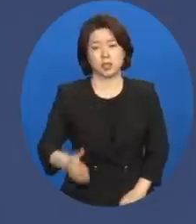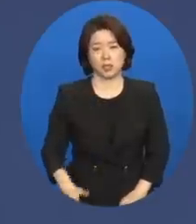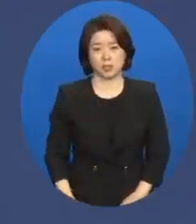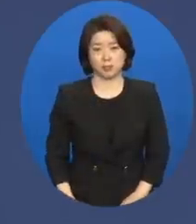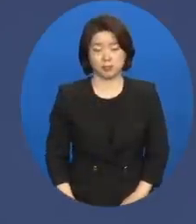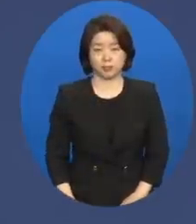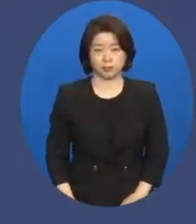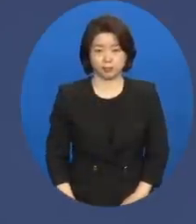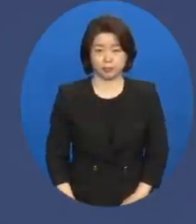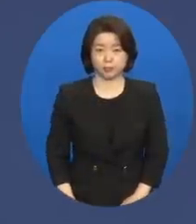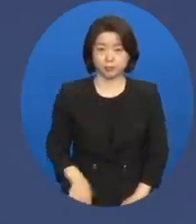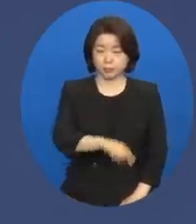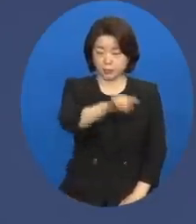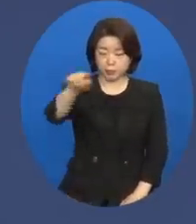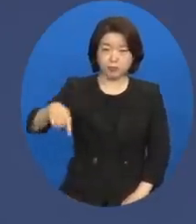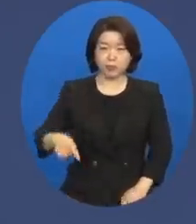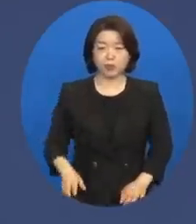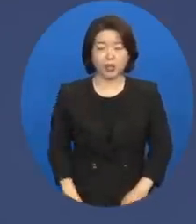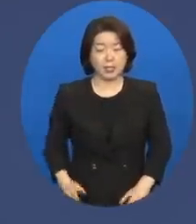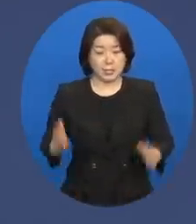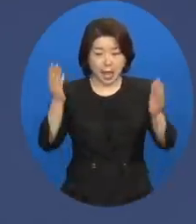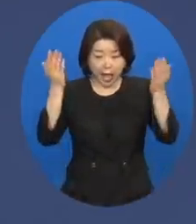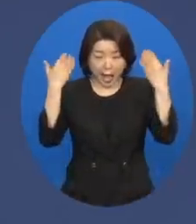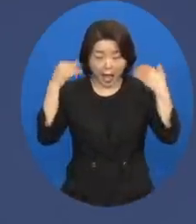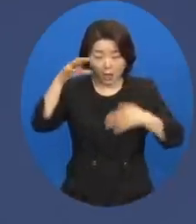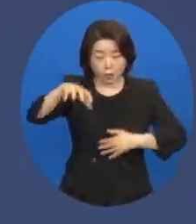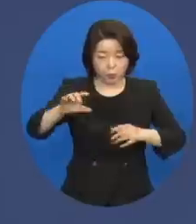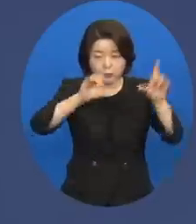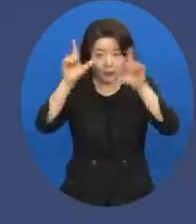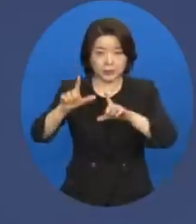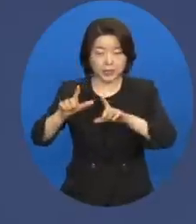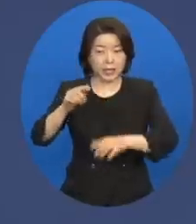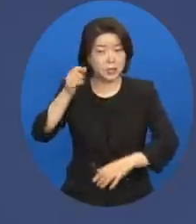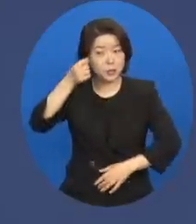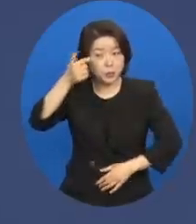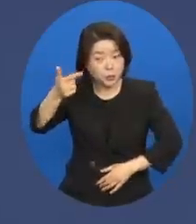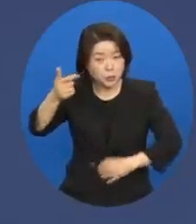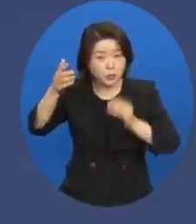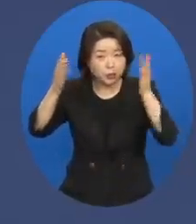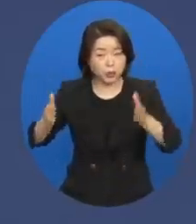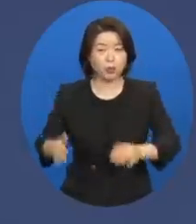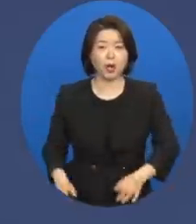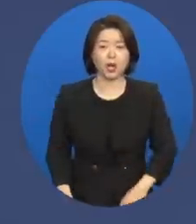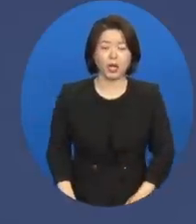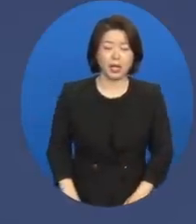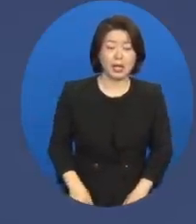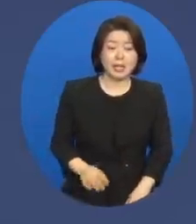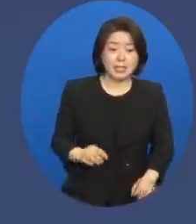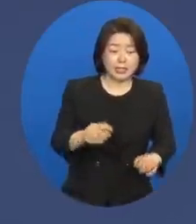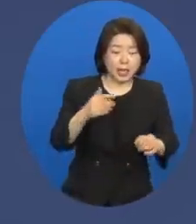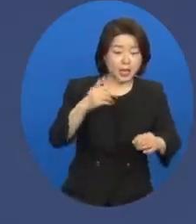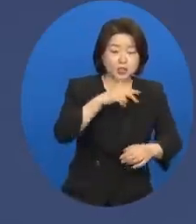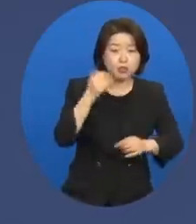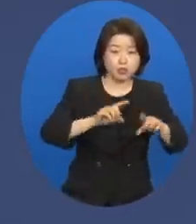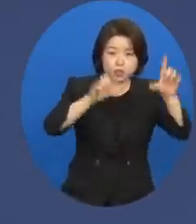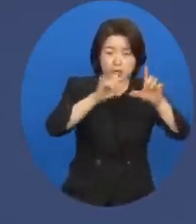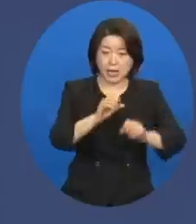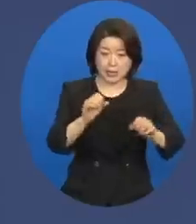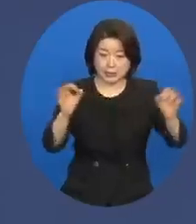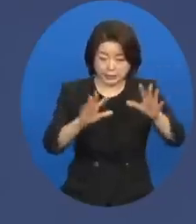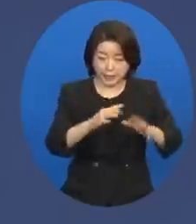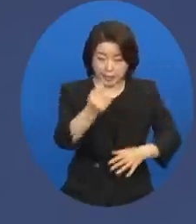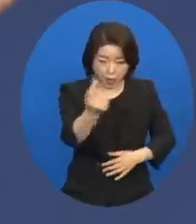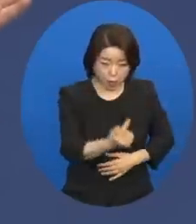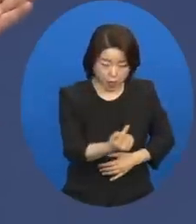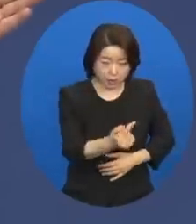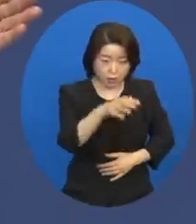캠퍼스에서 사는 엿새 동안의 시간 동안 주일날 잠깐 얼굴을 비쳤던 청년의 얼굴이 잊지 말아야